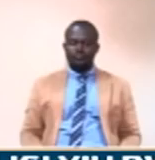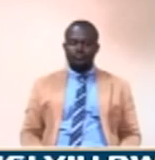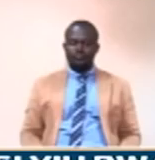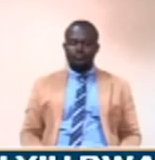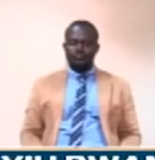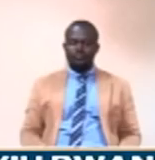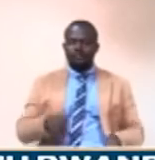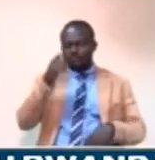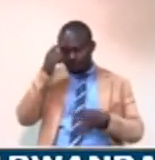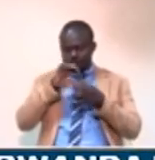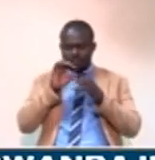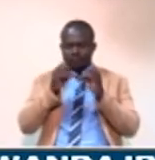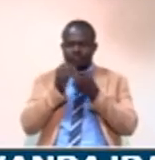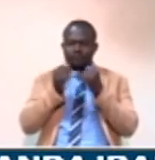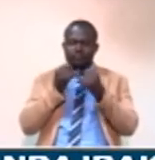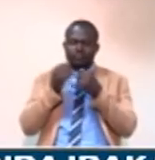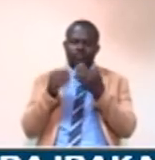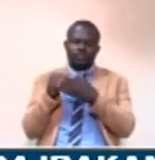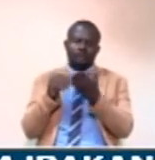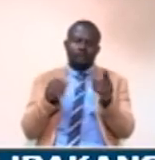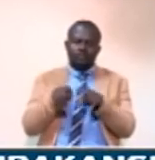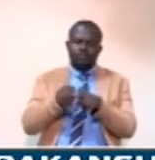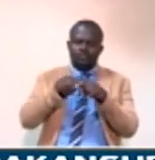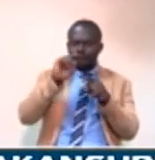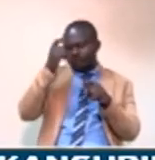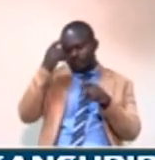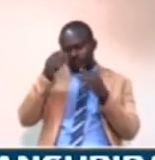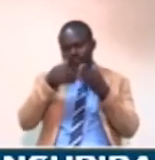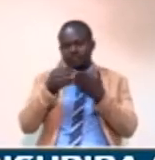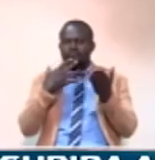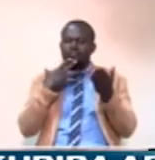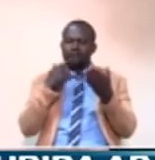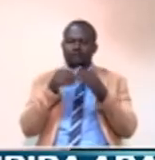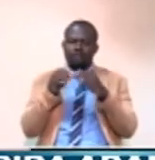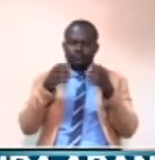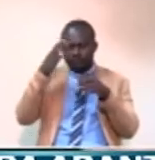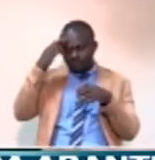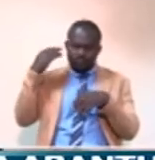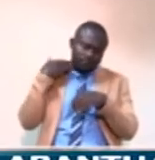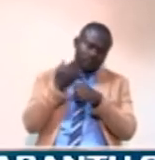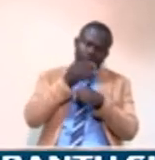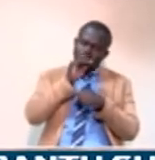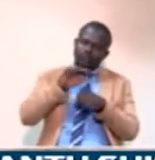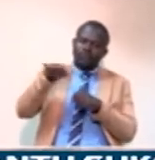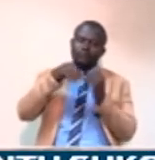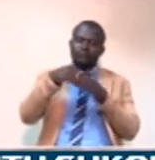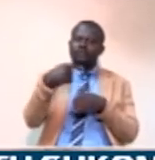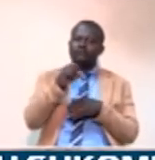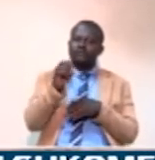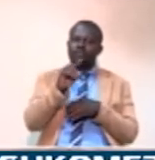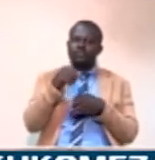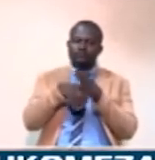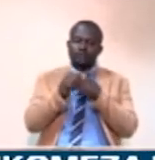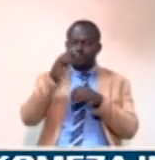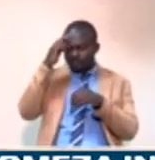Ku bufatanye n'imiryango mpuzamahanga ikorera mu Rwanda nayo itegamiye kuri leta, kuri wa gatanu bahuriye ku rwibutso rwa Jenoside yakorewe Abatutsi rwa Gisozi mu